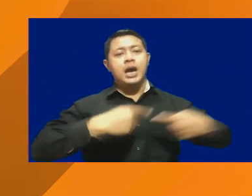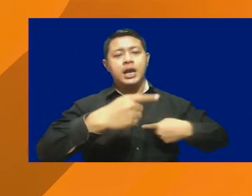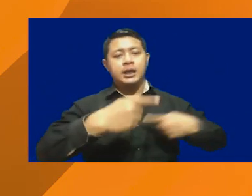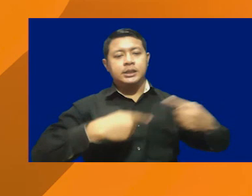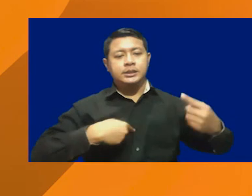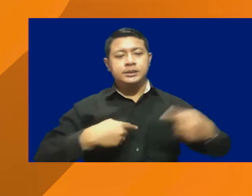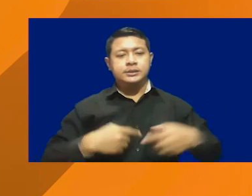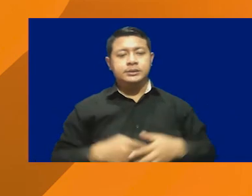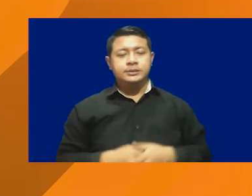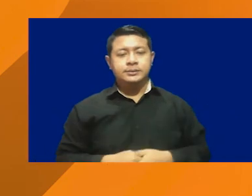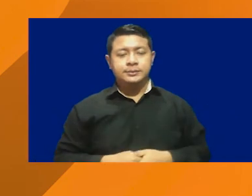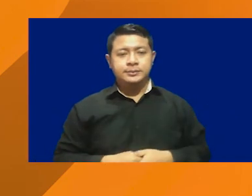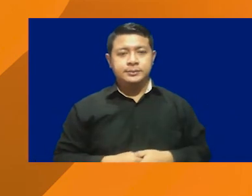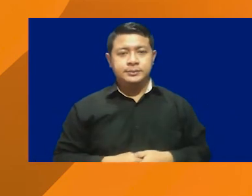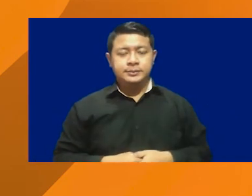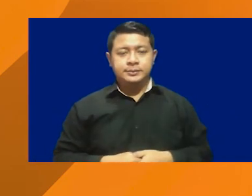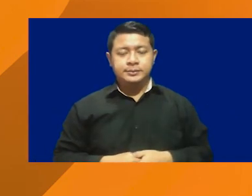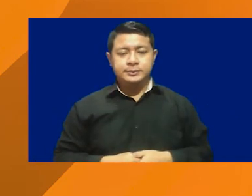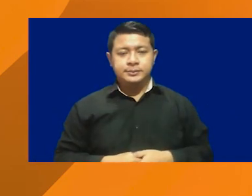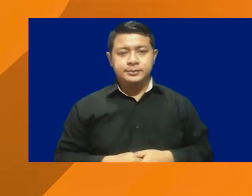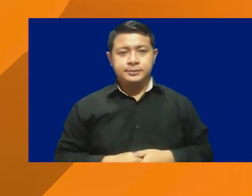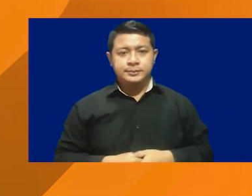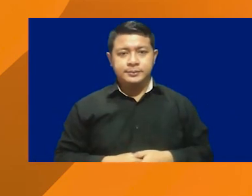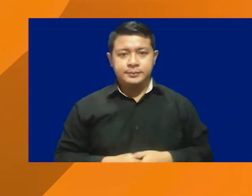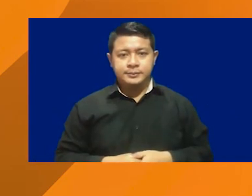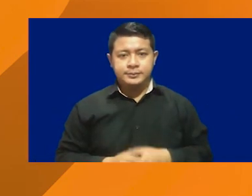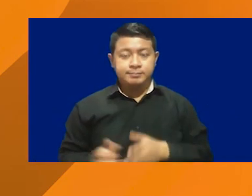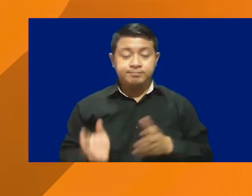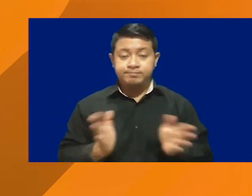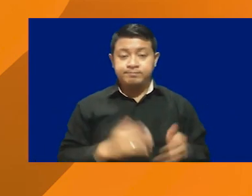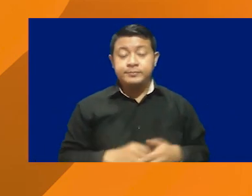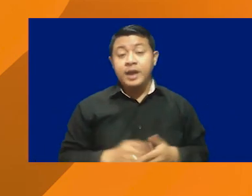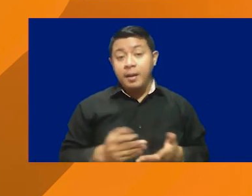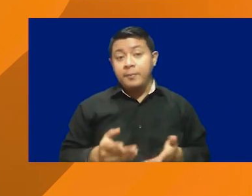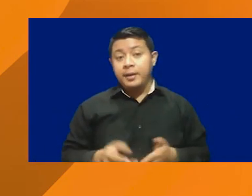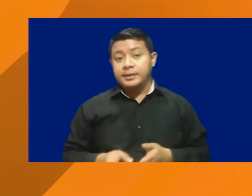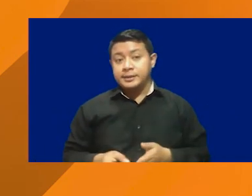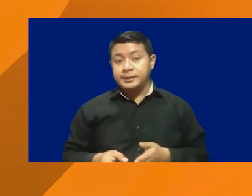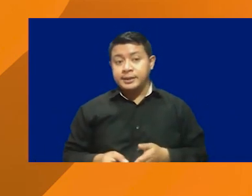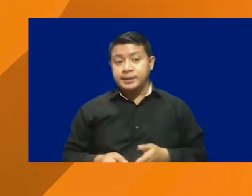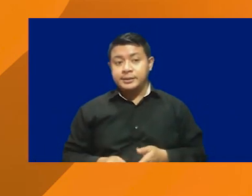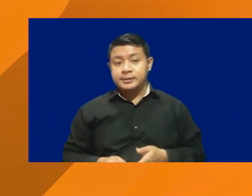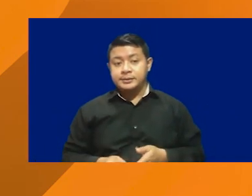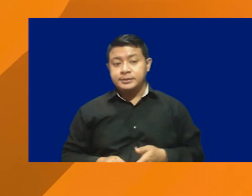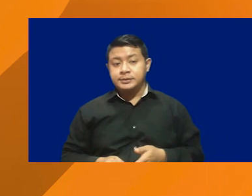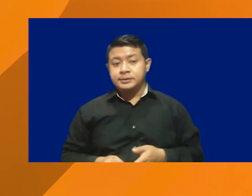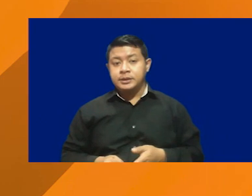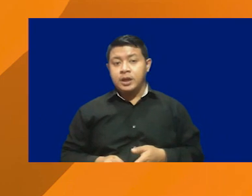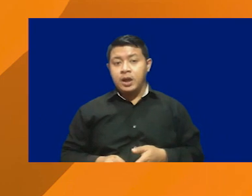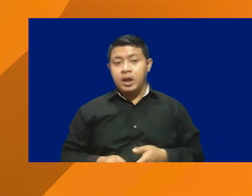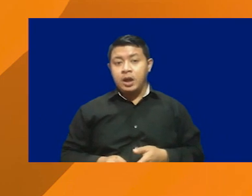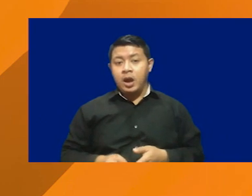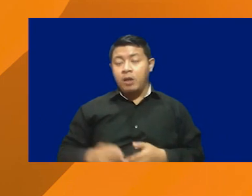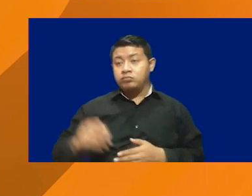perasaan. Lalu sekarang meningkat pada level yang berikutnya. Apa yang